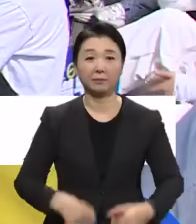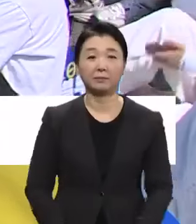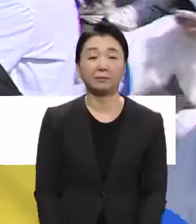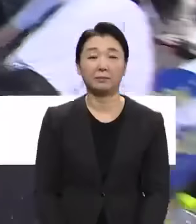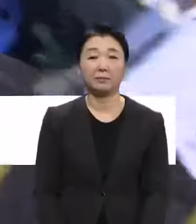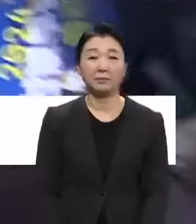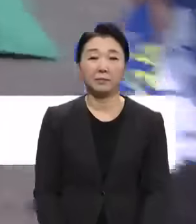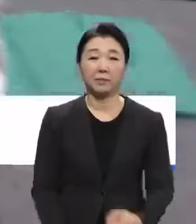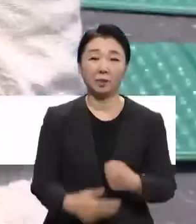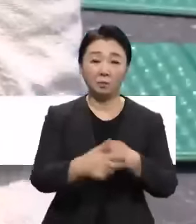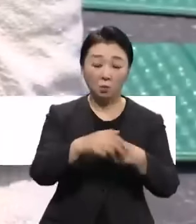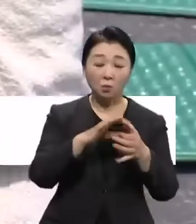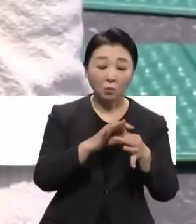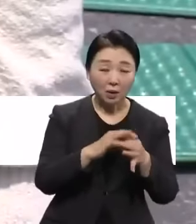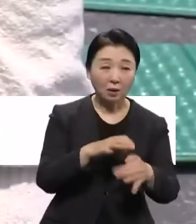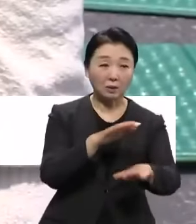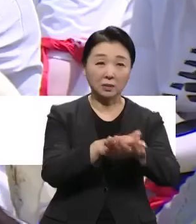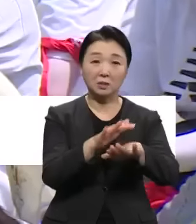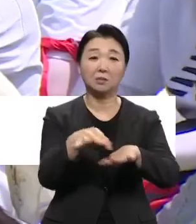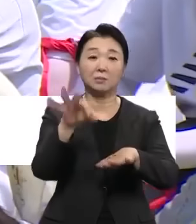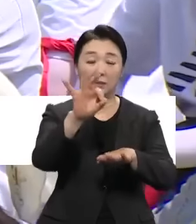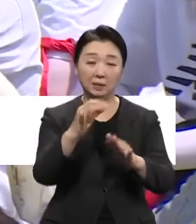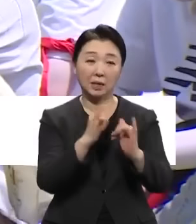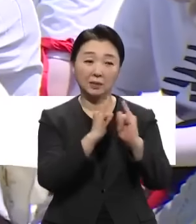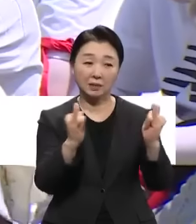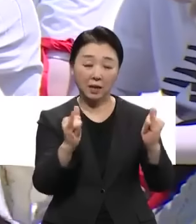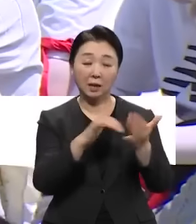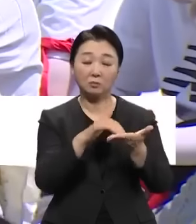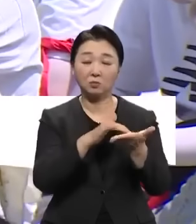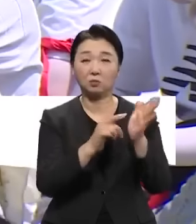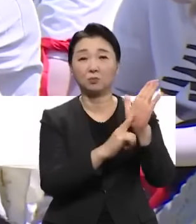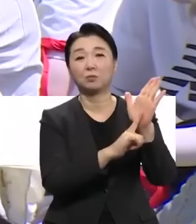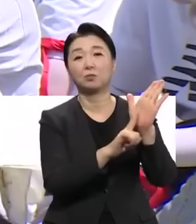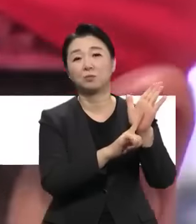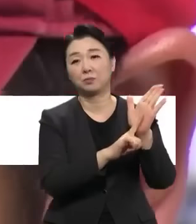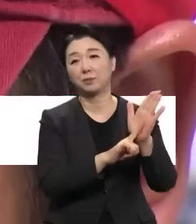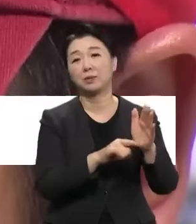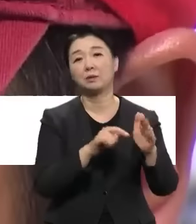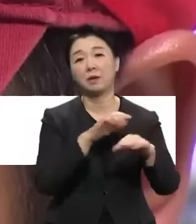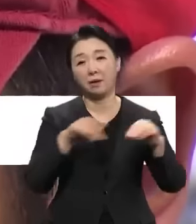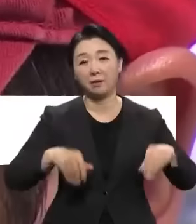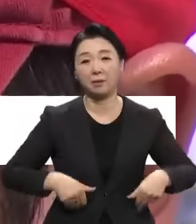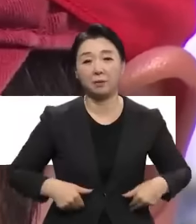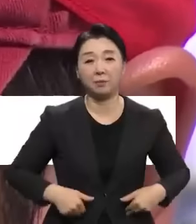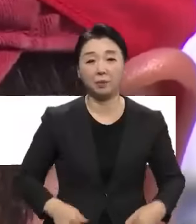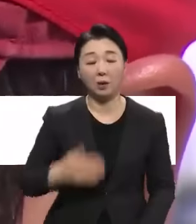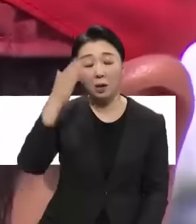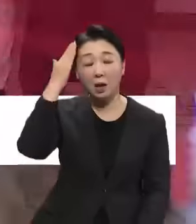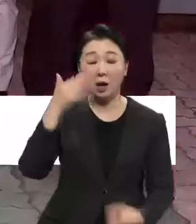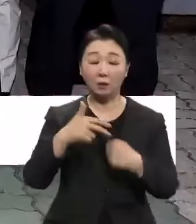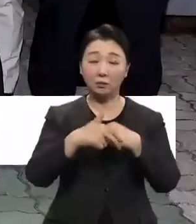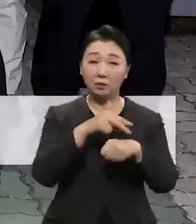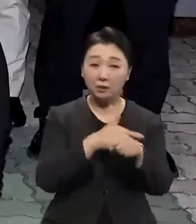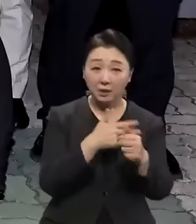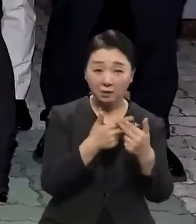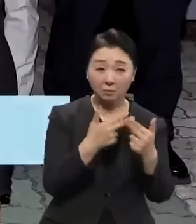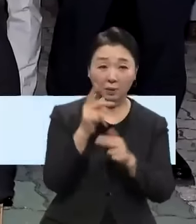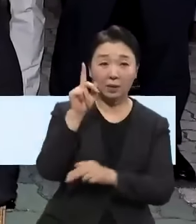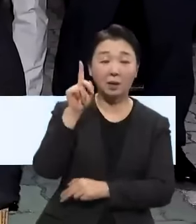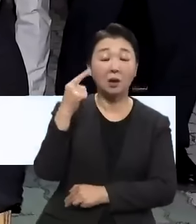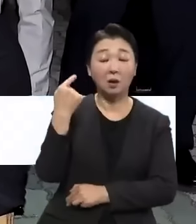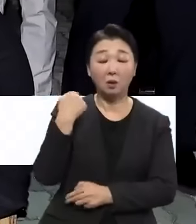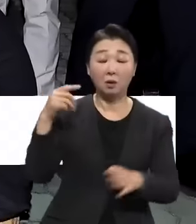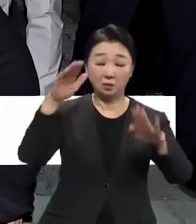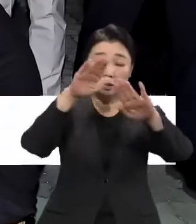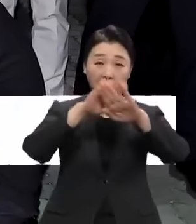보건의료 임금 인상이나 인력 확충 문제 등이 해결돼야 한다는 입장입니다 대한의사협회는 어젯밤 국회앞에서